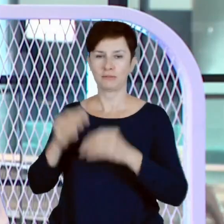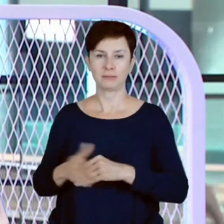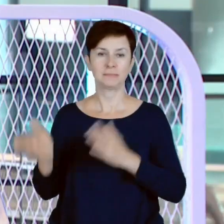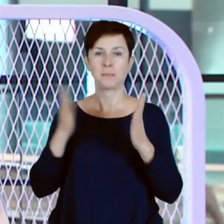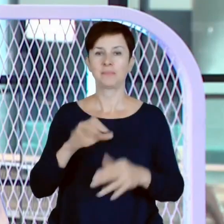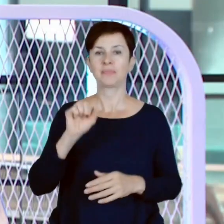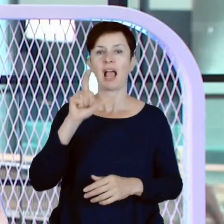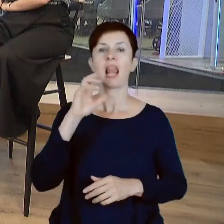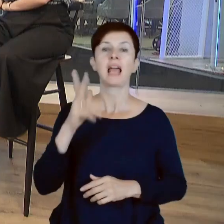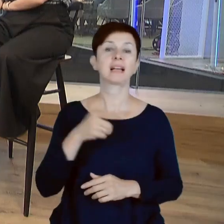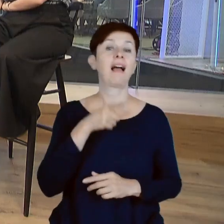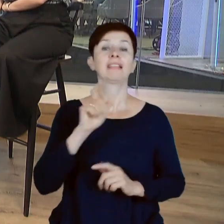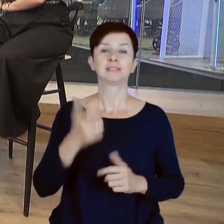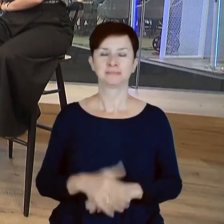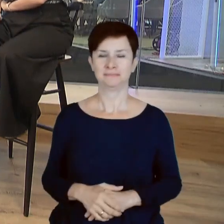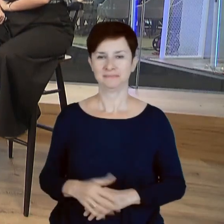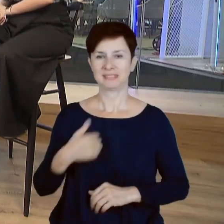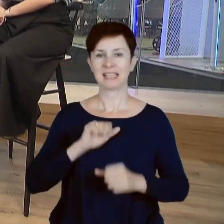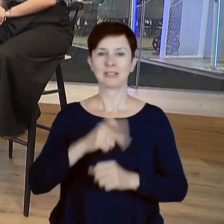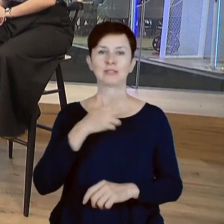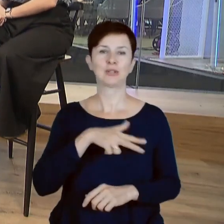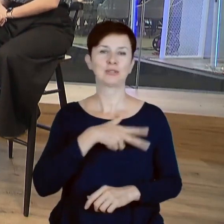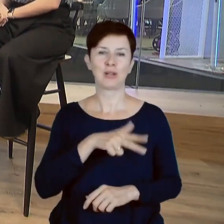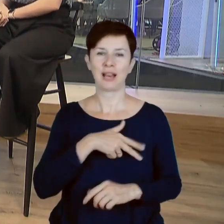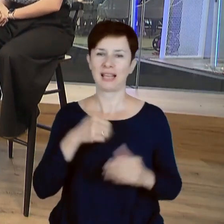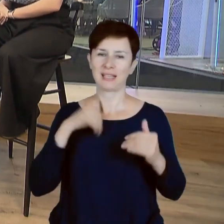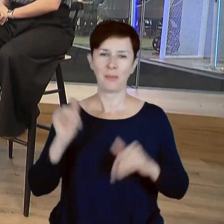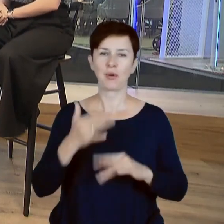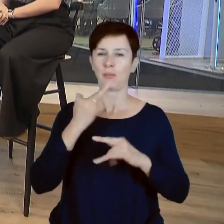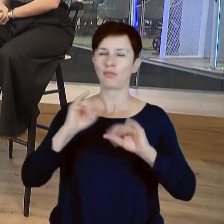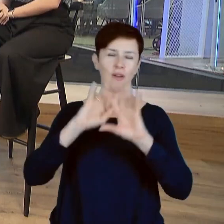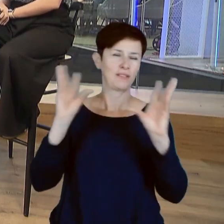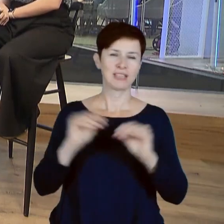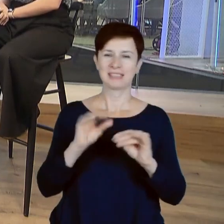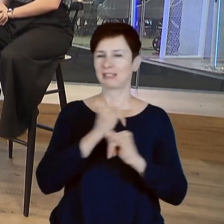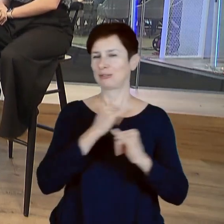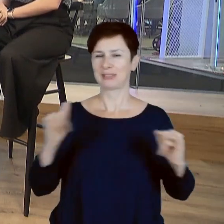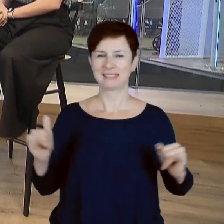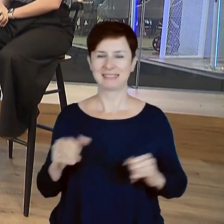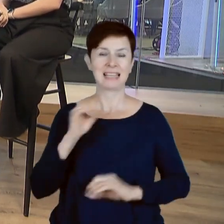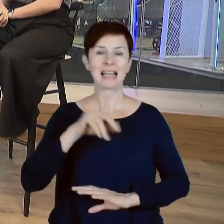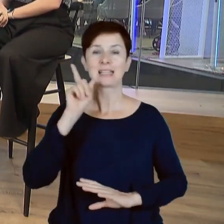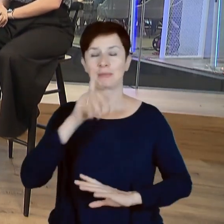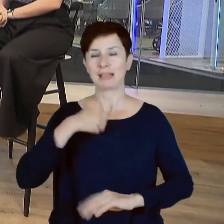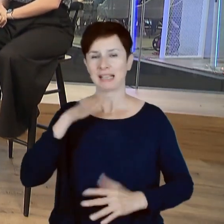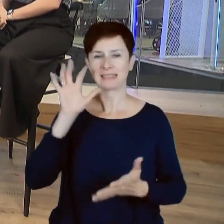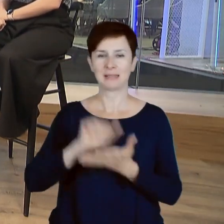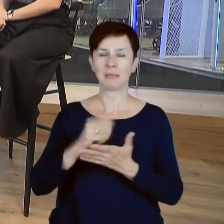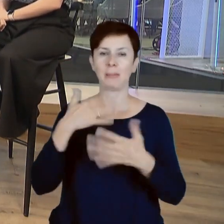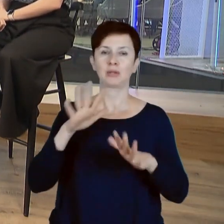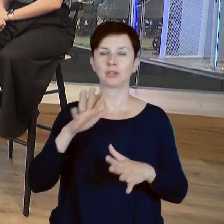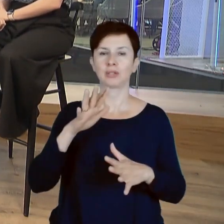ty? A ja jestem socjologiem, więc mogę mówić o wszystkich tych rzeczach. A tak naprawdę zajmuję się bardzo dużo politykami